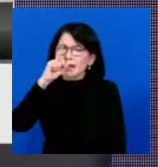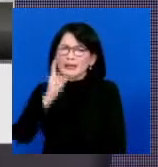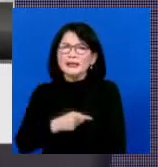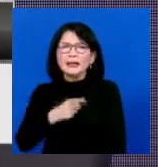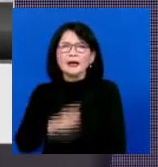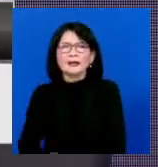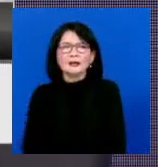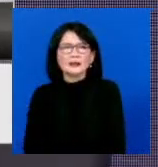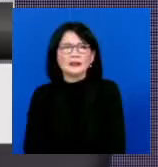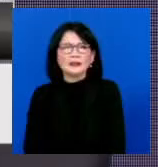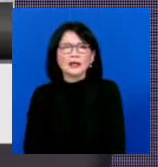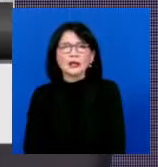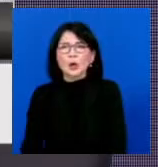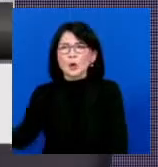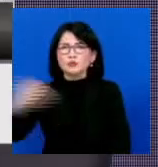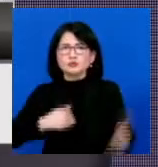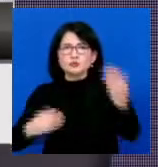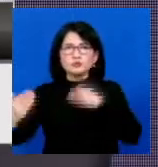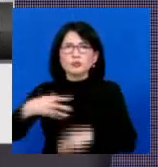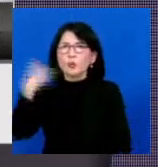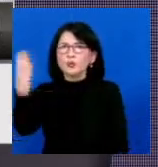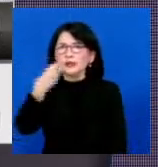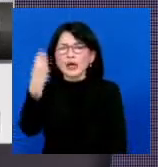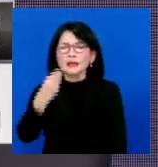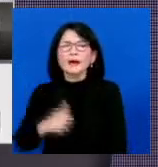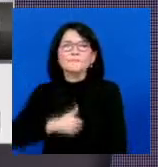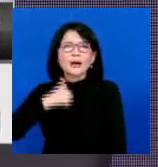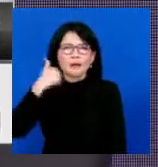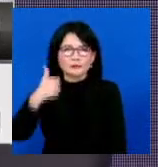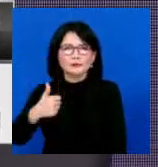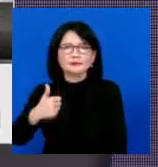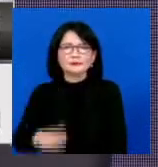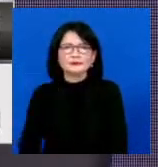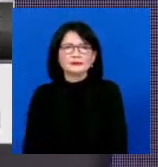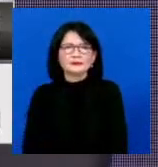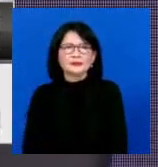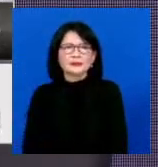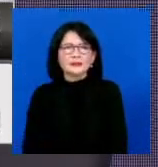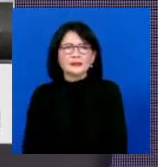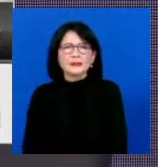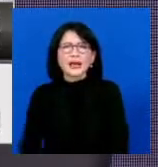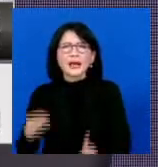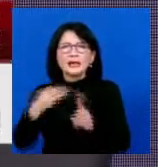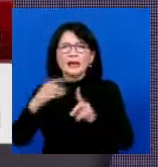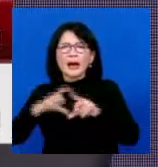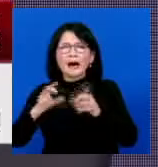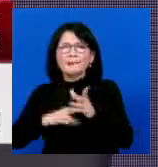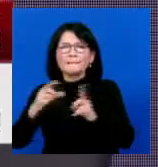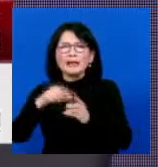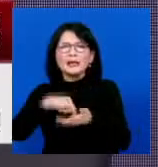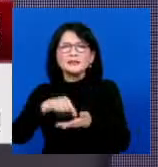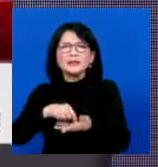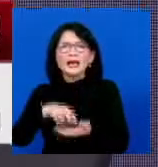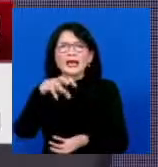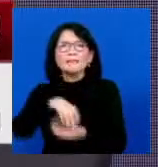bahwa kunjungan wisata kita apalagi kita akan menjadikan Banda sebagai eh